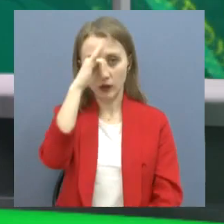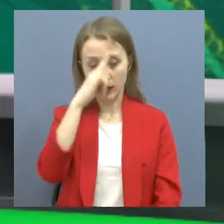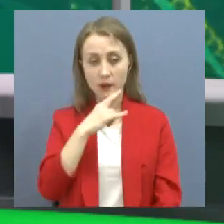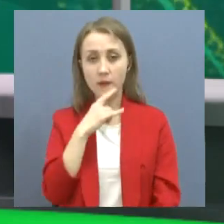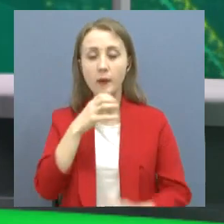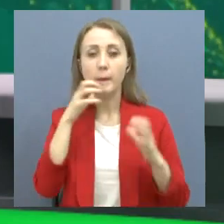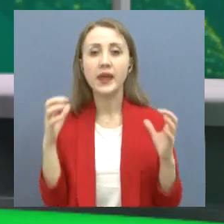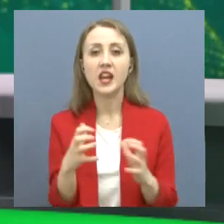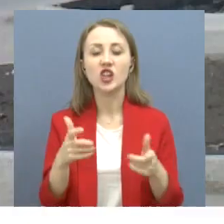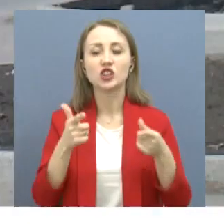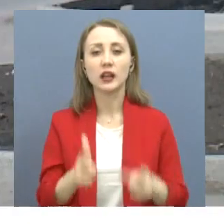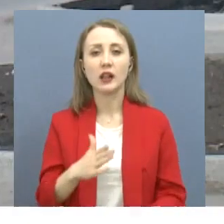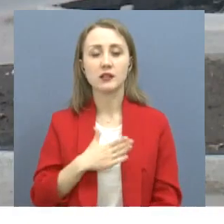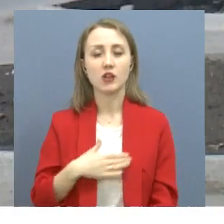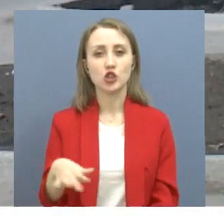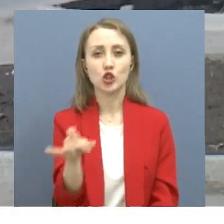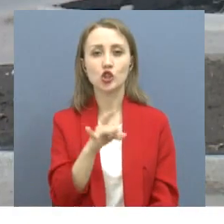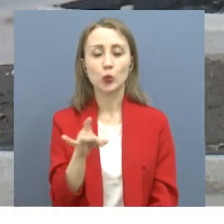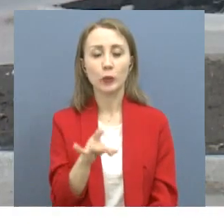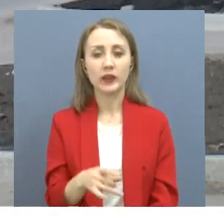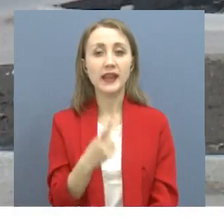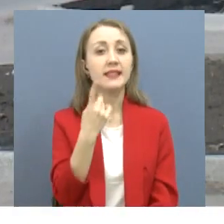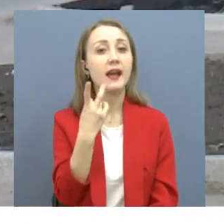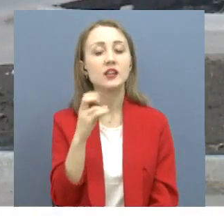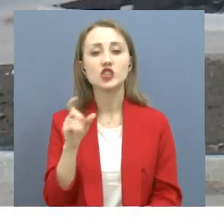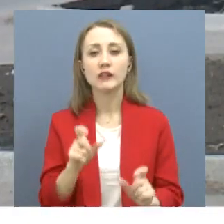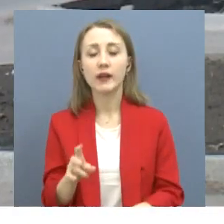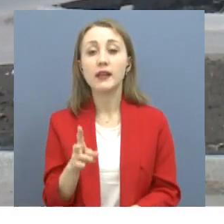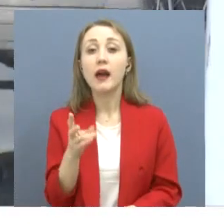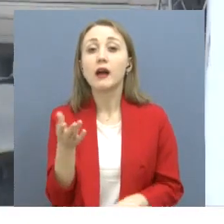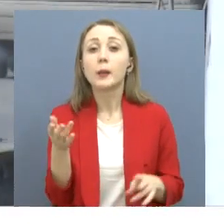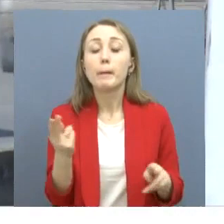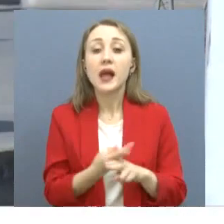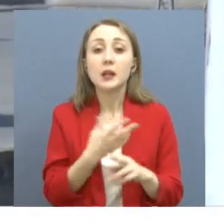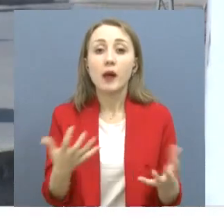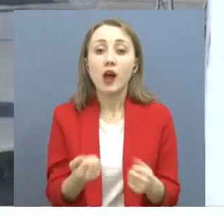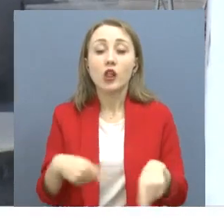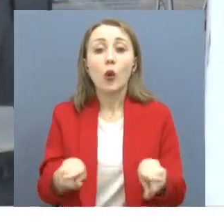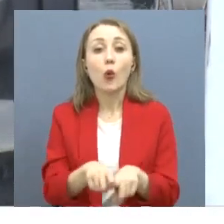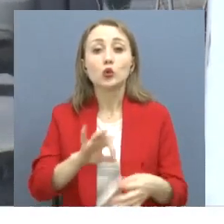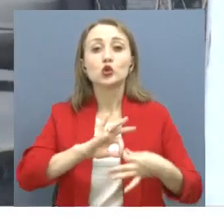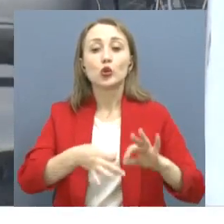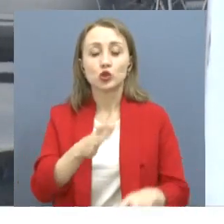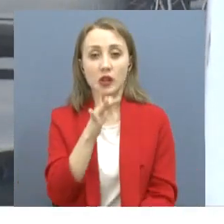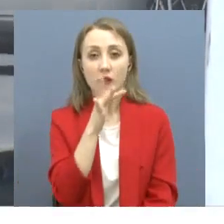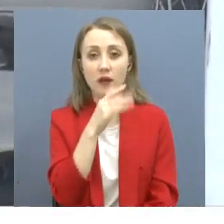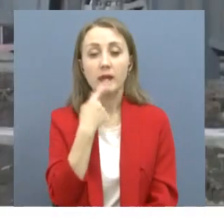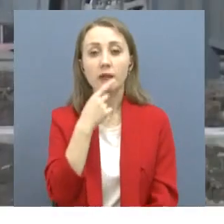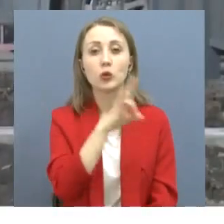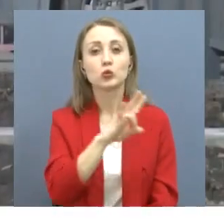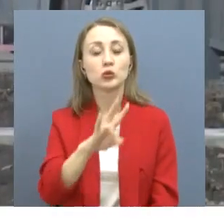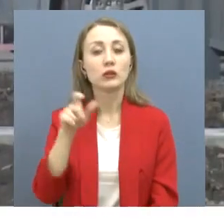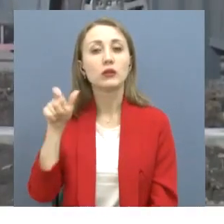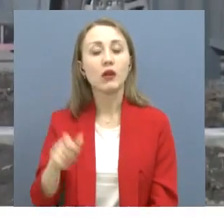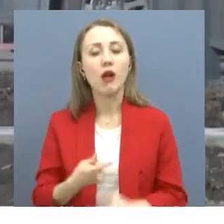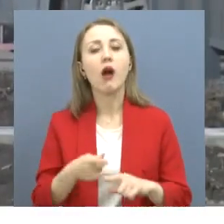в республике. Ни один человек не останется без поддержки в такой сложный период, заверяет Нурсултан Назарбаев. И это